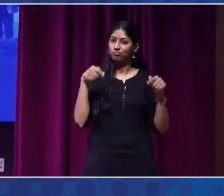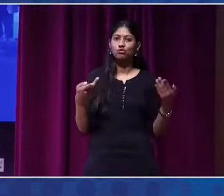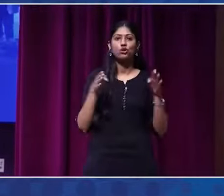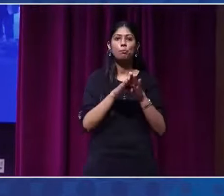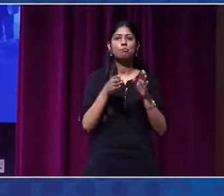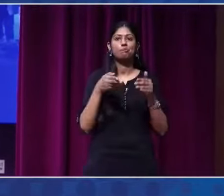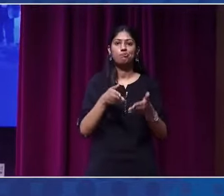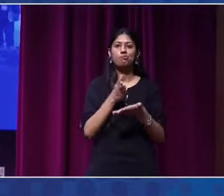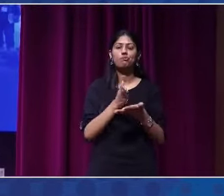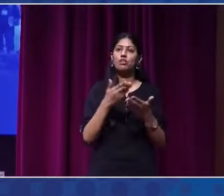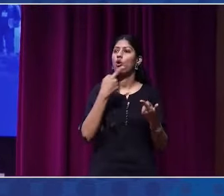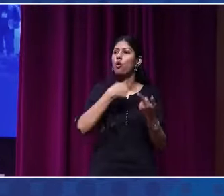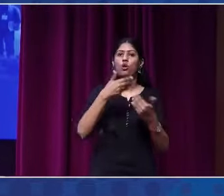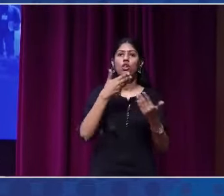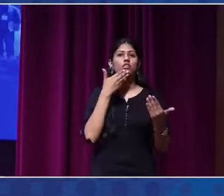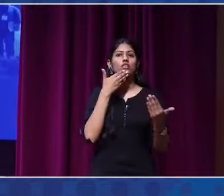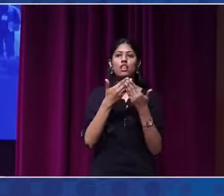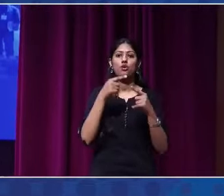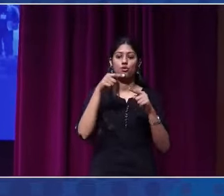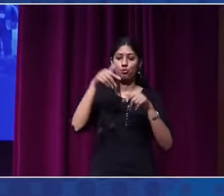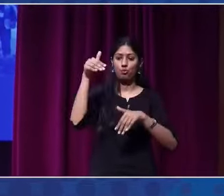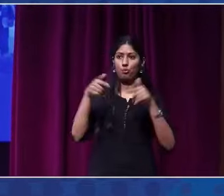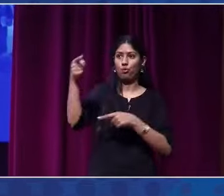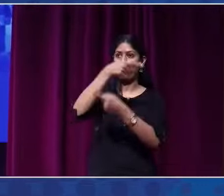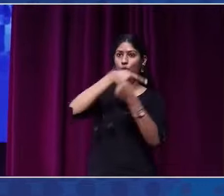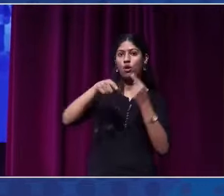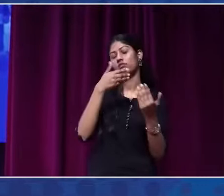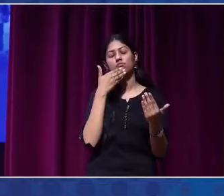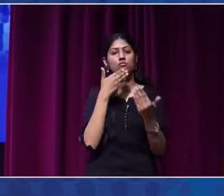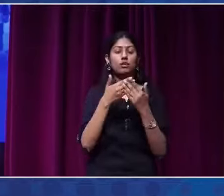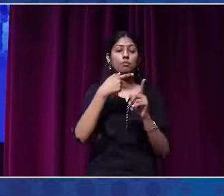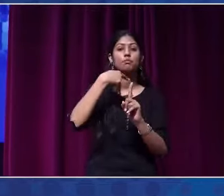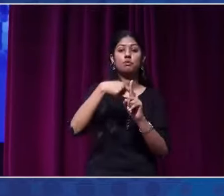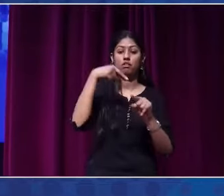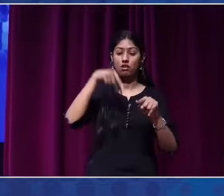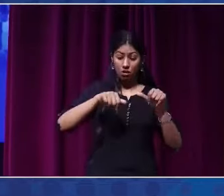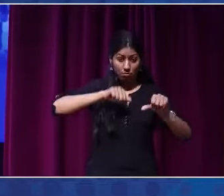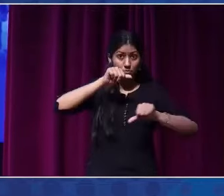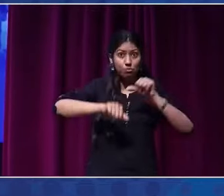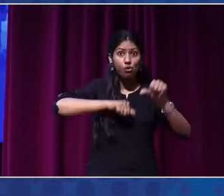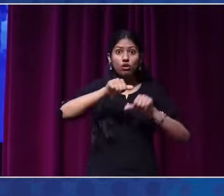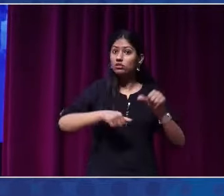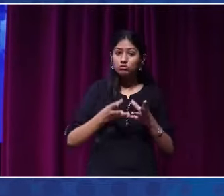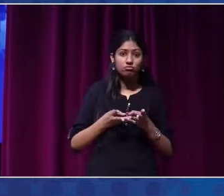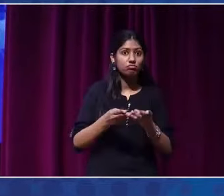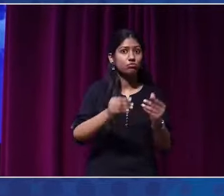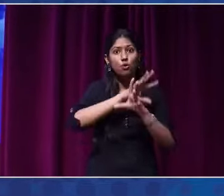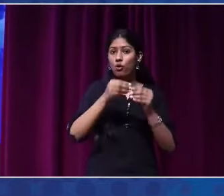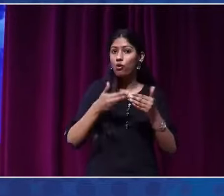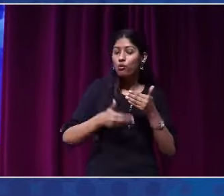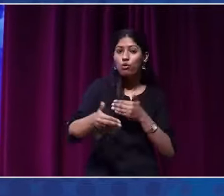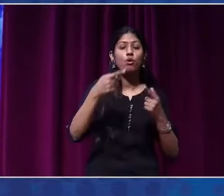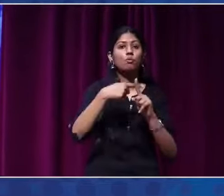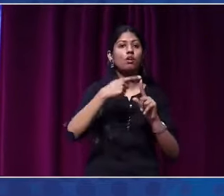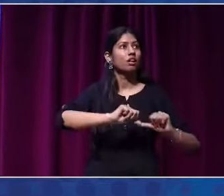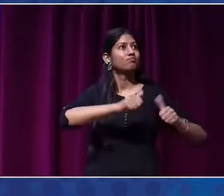फुल थैंक्स टू ऑल द वोटर्स एंड दिस एंटायर प्रोसेस विच वी हैव गॉन थ्रू एंड द अचीवमेंट्स